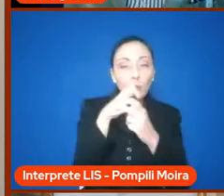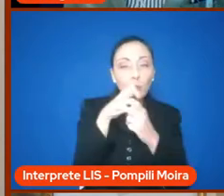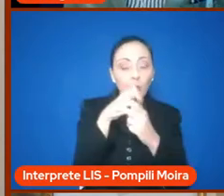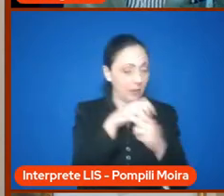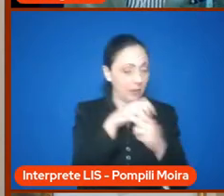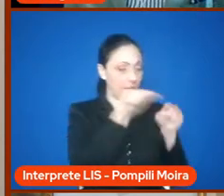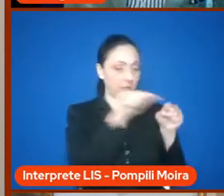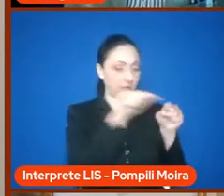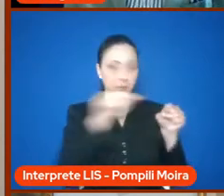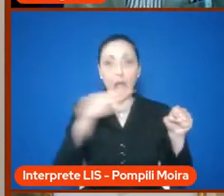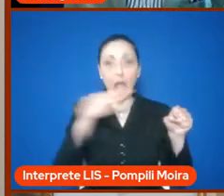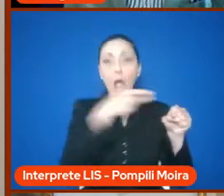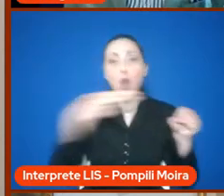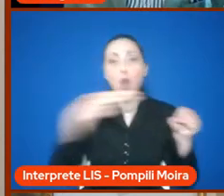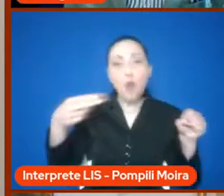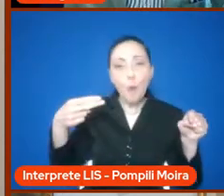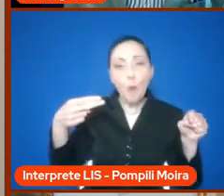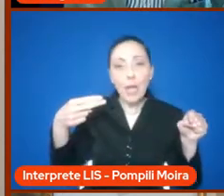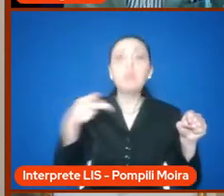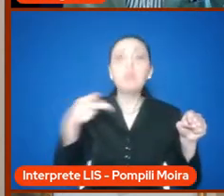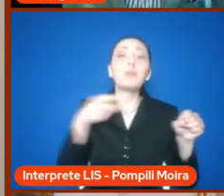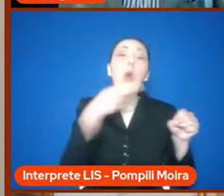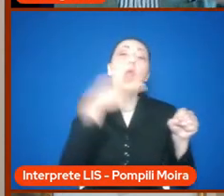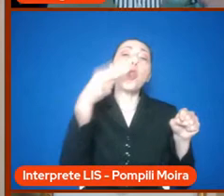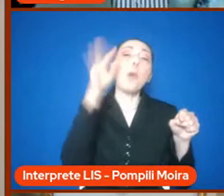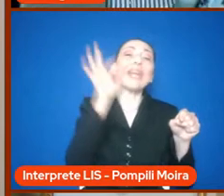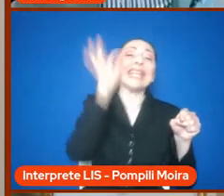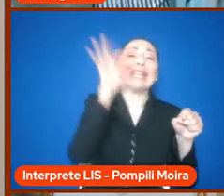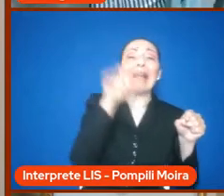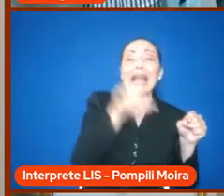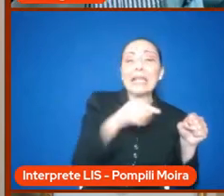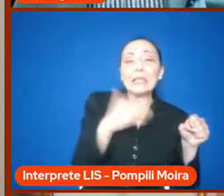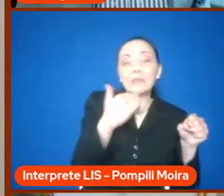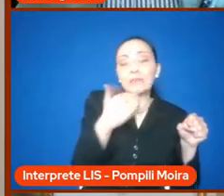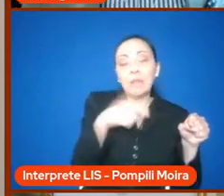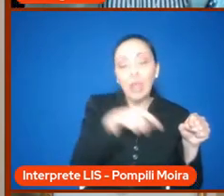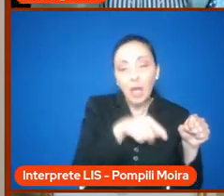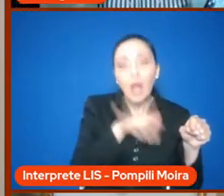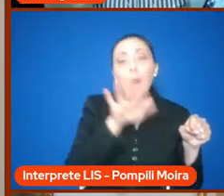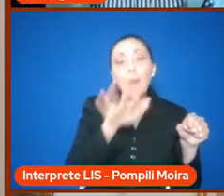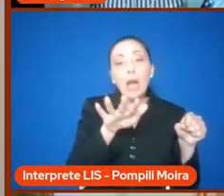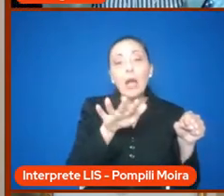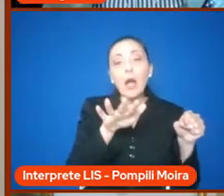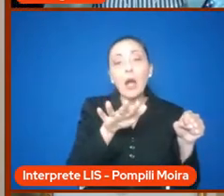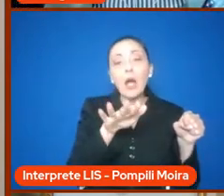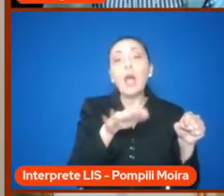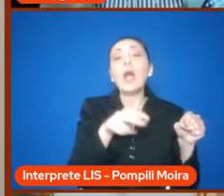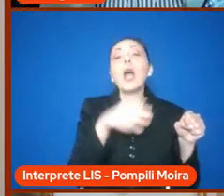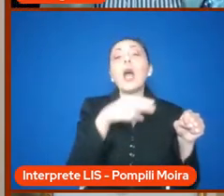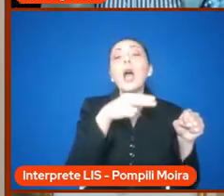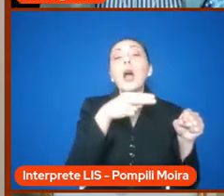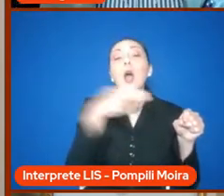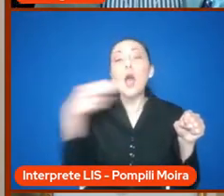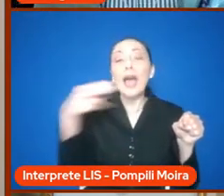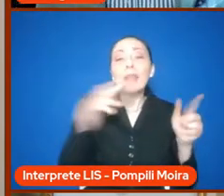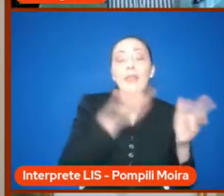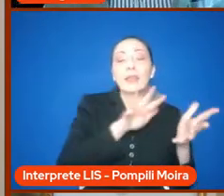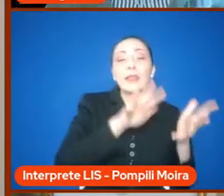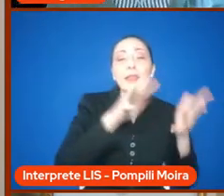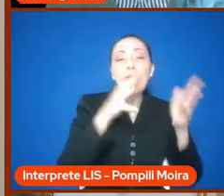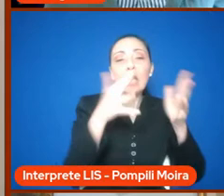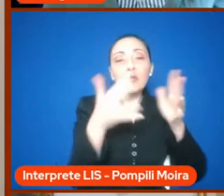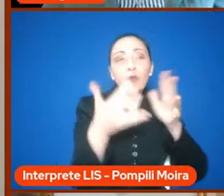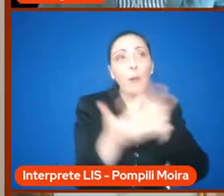usare il nome inglese che è yield, ma non, è la stessa cosa, è resa. In ogni trasformazione, e